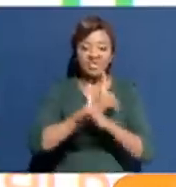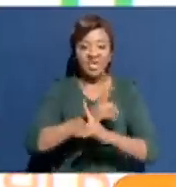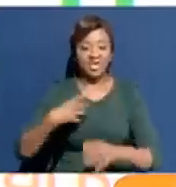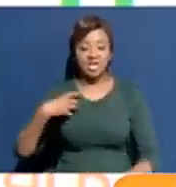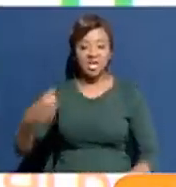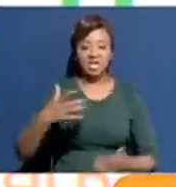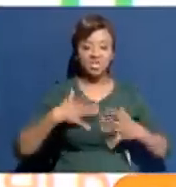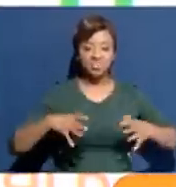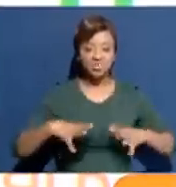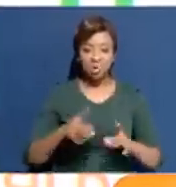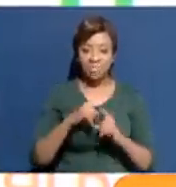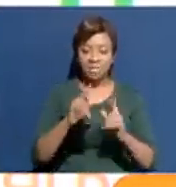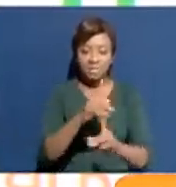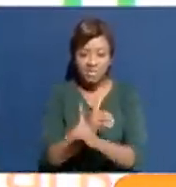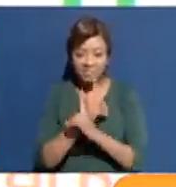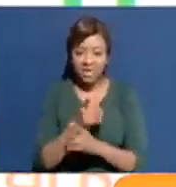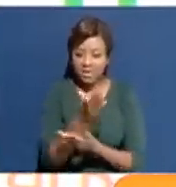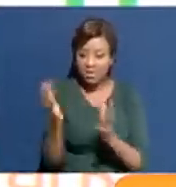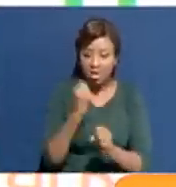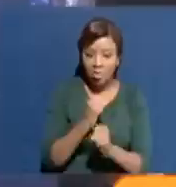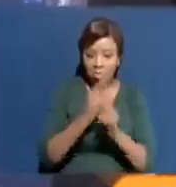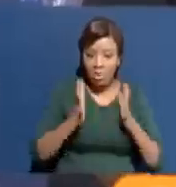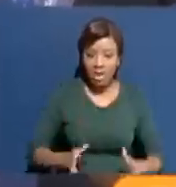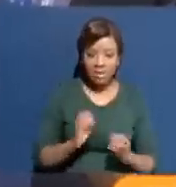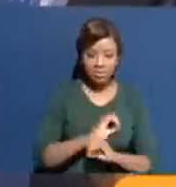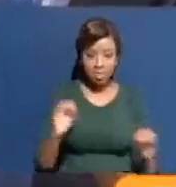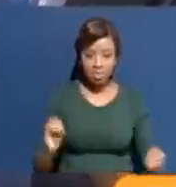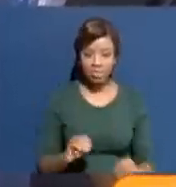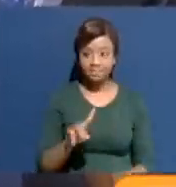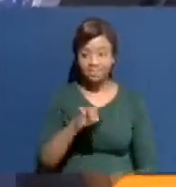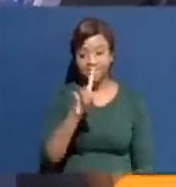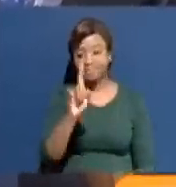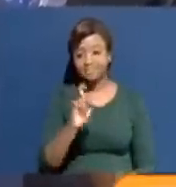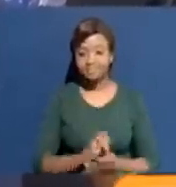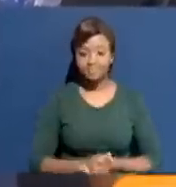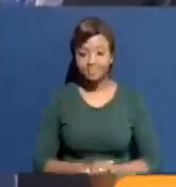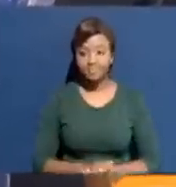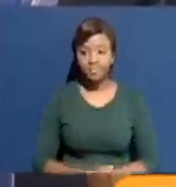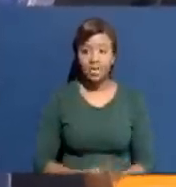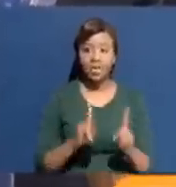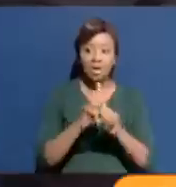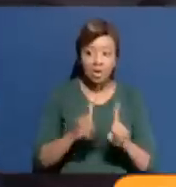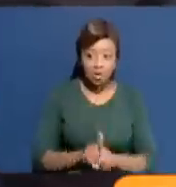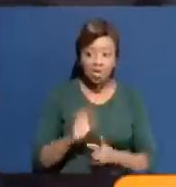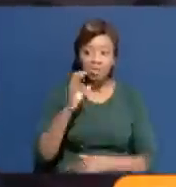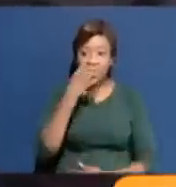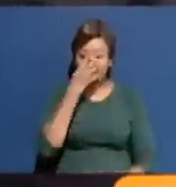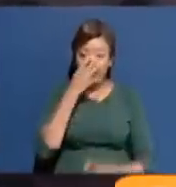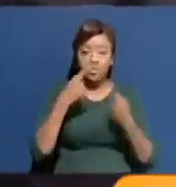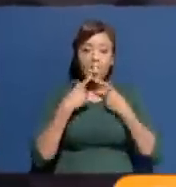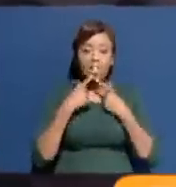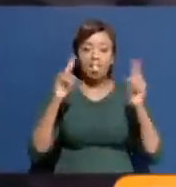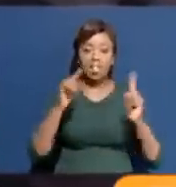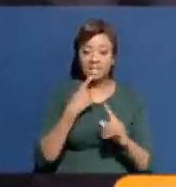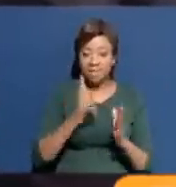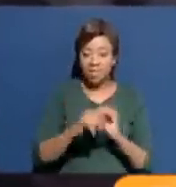tajiri badala ya kutetea haki ya mfanyikazi? Wakati huo huo, Rais William Ruto ametangaza kuwa